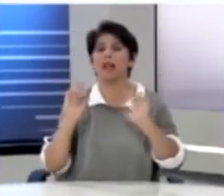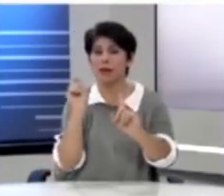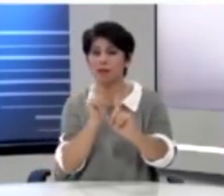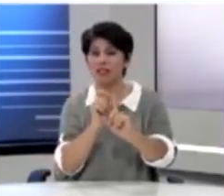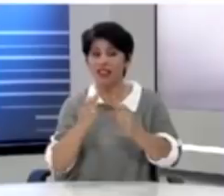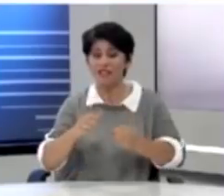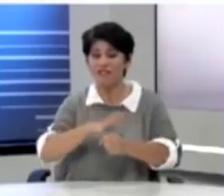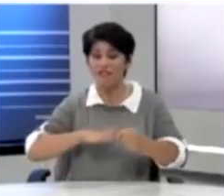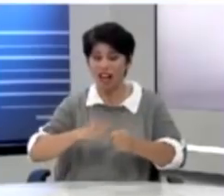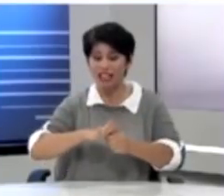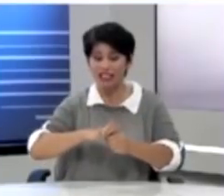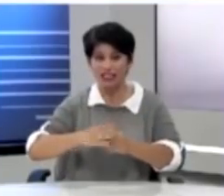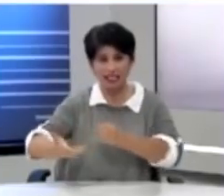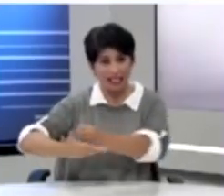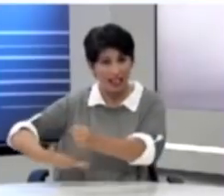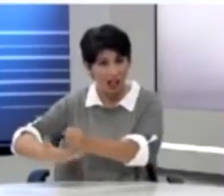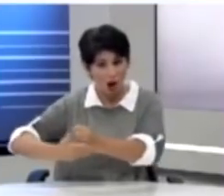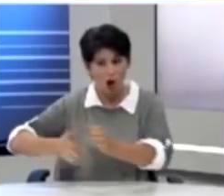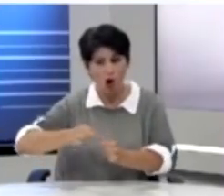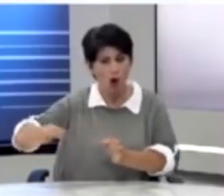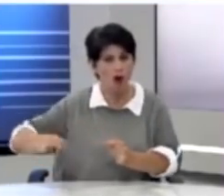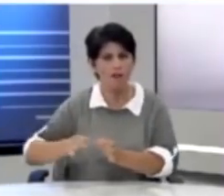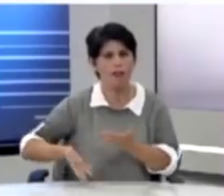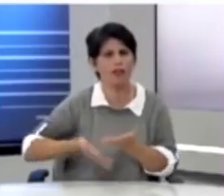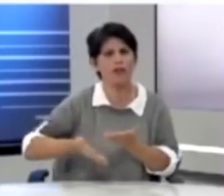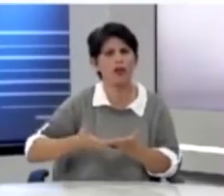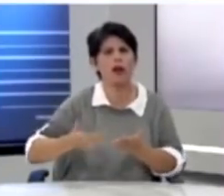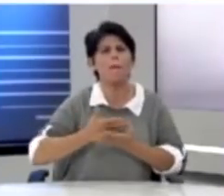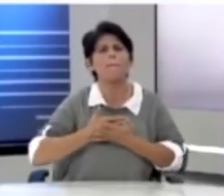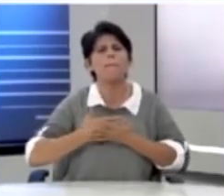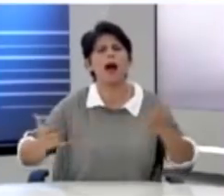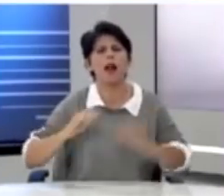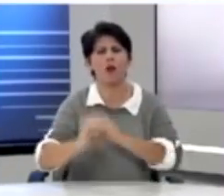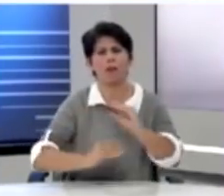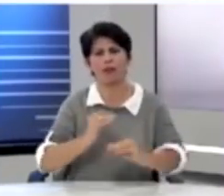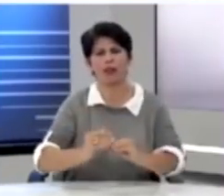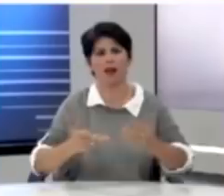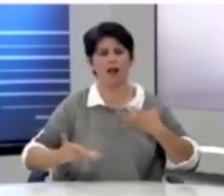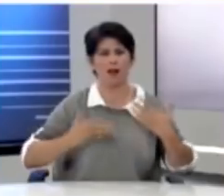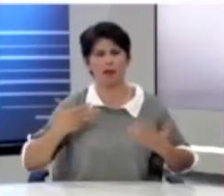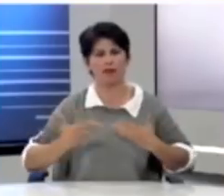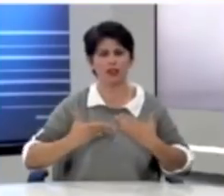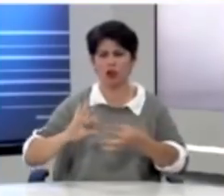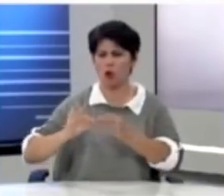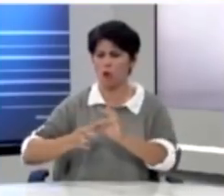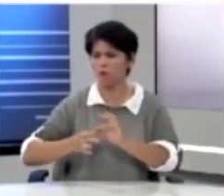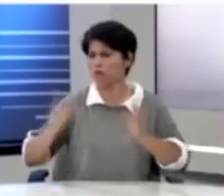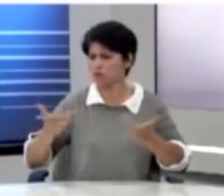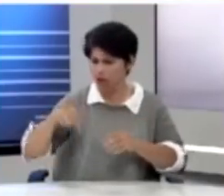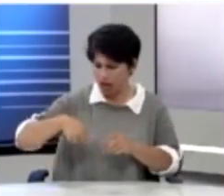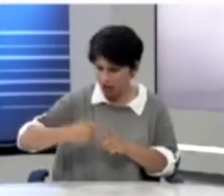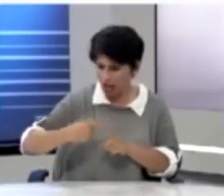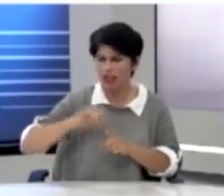ψηφιακή βάση γης έχει σαν στόχο να διευκολύνει μεγαλοεπενδυτές, τα αναπτυξιακά φαντς κάθε είδους, εγχώρια